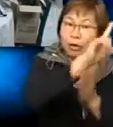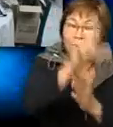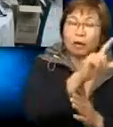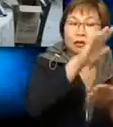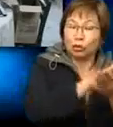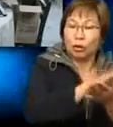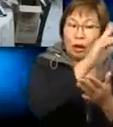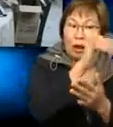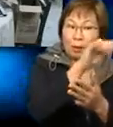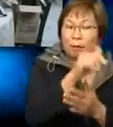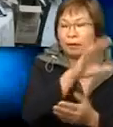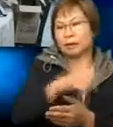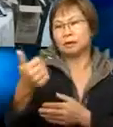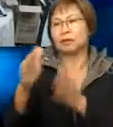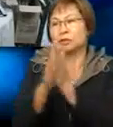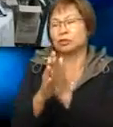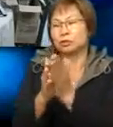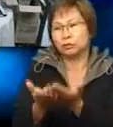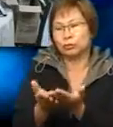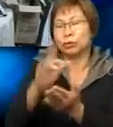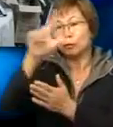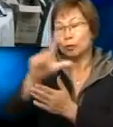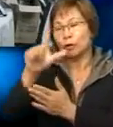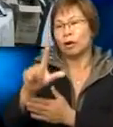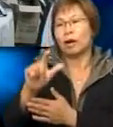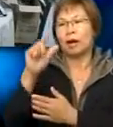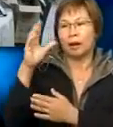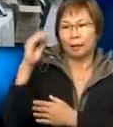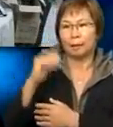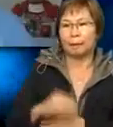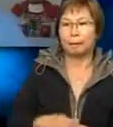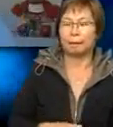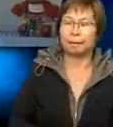dan satu lagi ni untuk perpustakaan sekolah Vanessa.